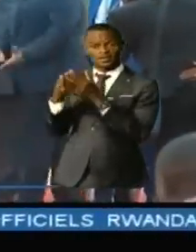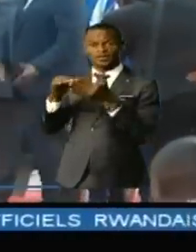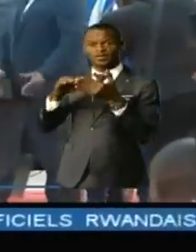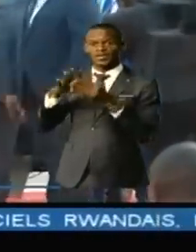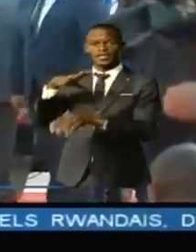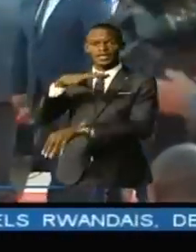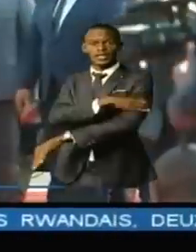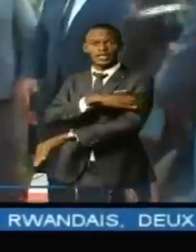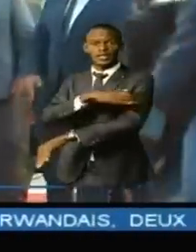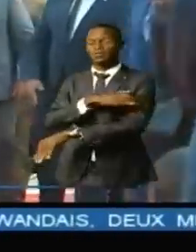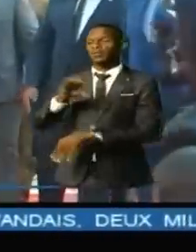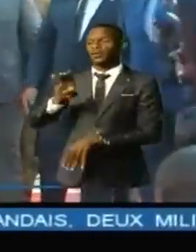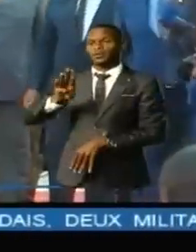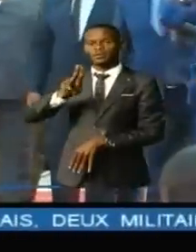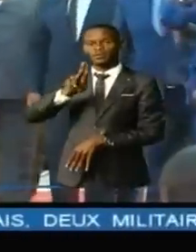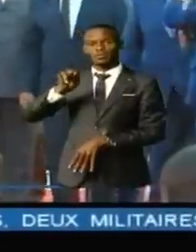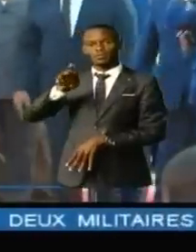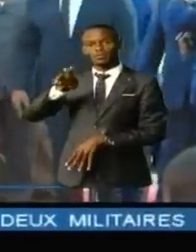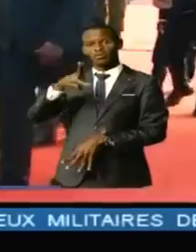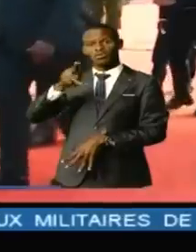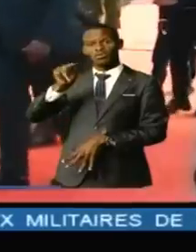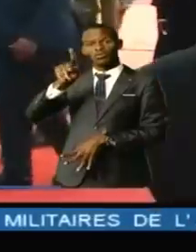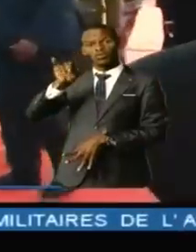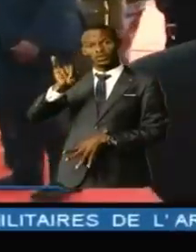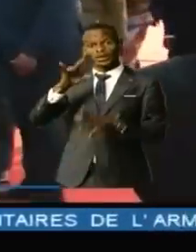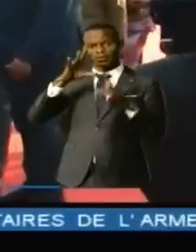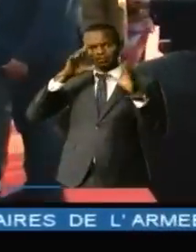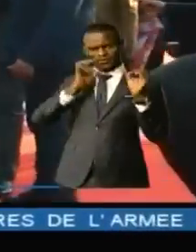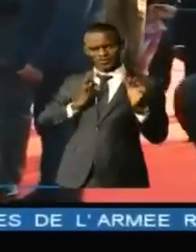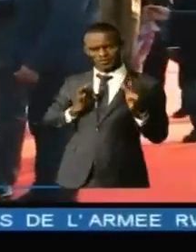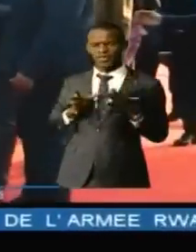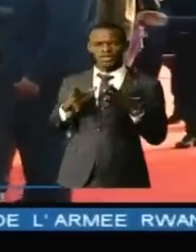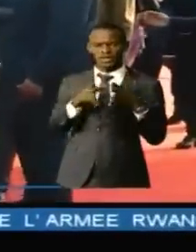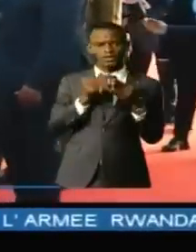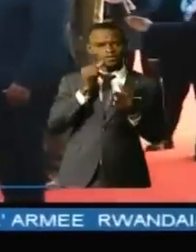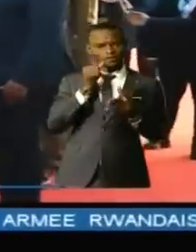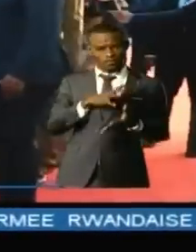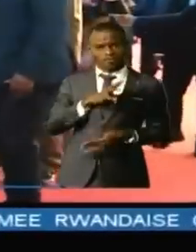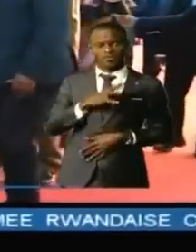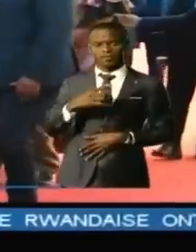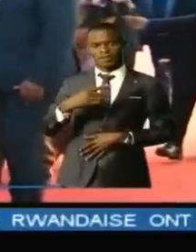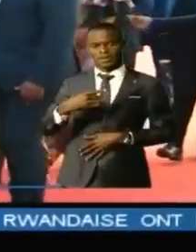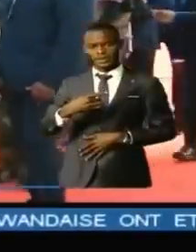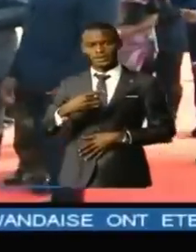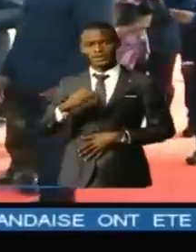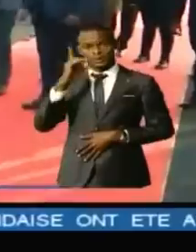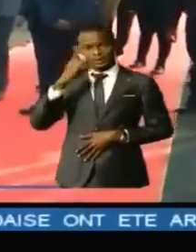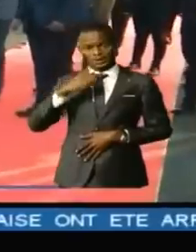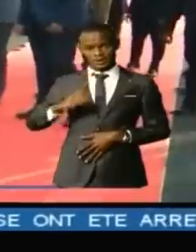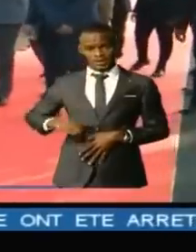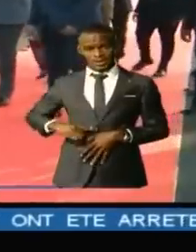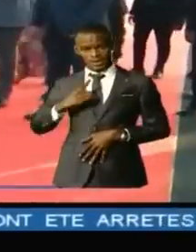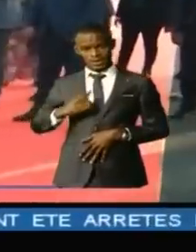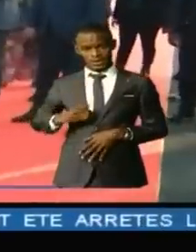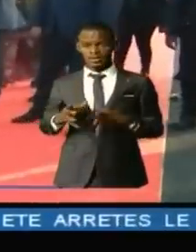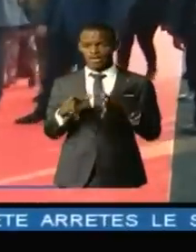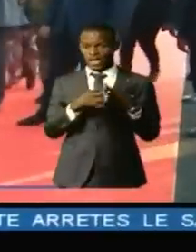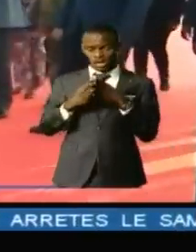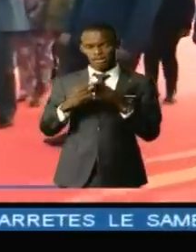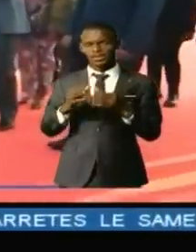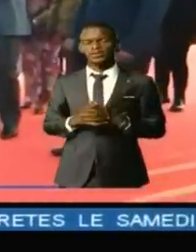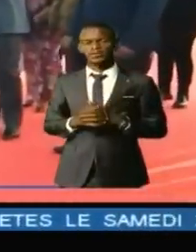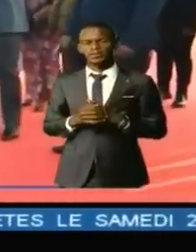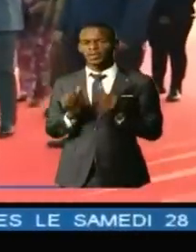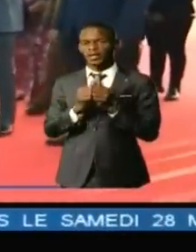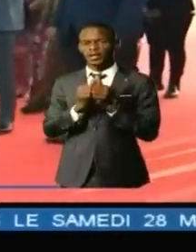accompagné de la première dame, Denise Nyakeru Tshisekedi, et d'une délégation officielle parmi laquelle le vice-premier ministre,